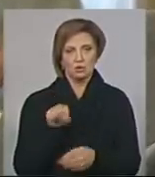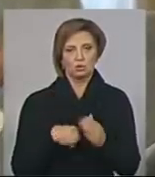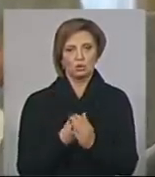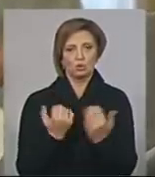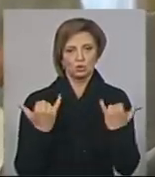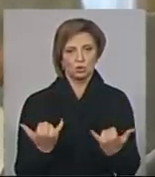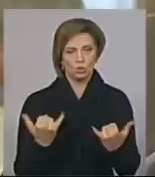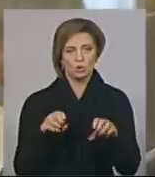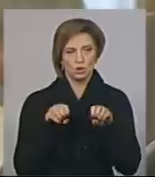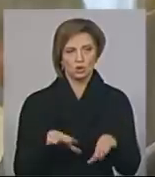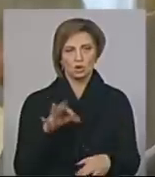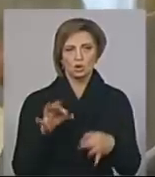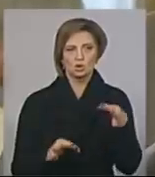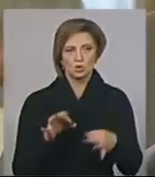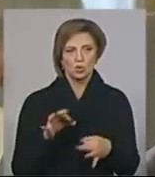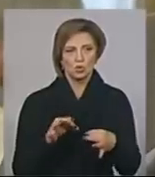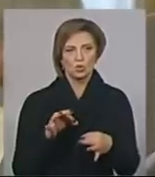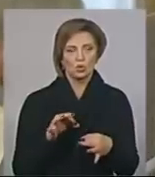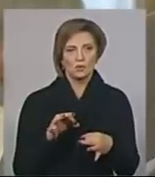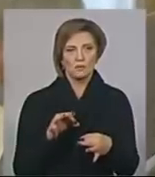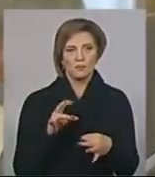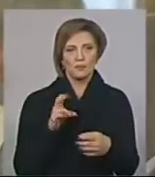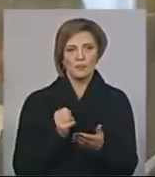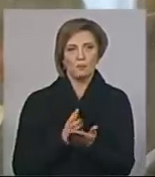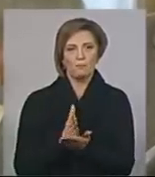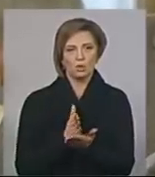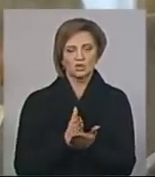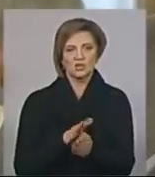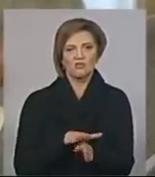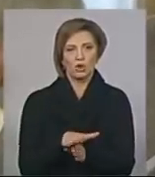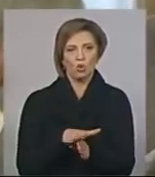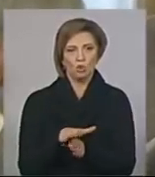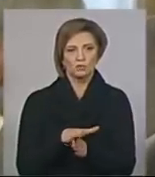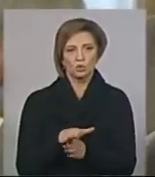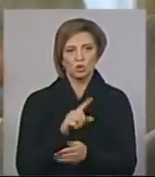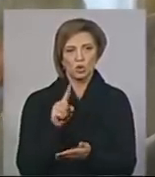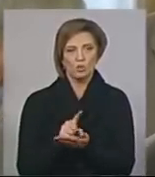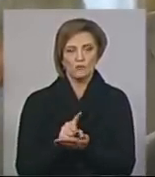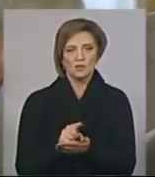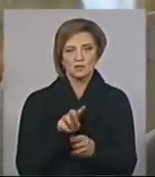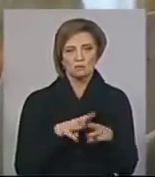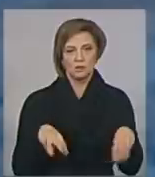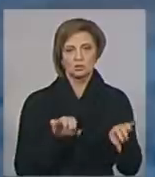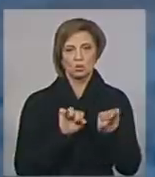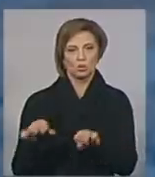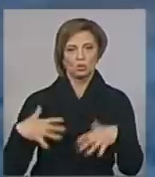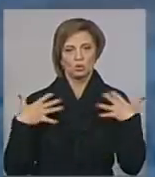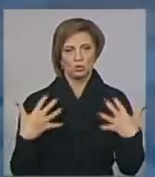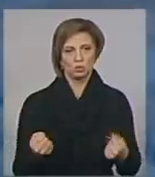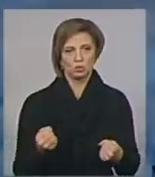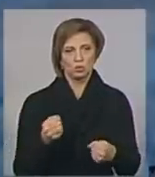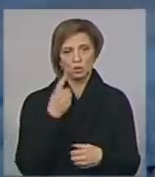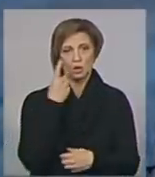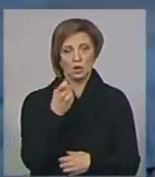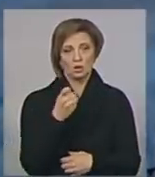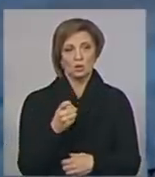сьогоднішнього рішення суду на посаді виконуючого обов'язки міністра охорони здоров'я.